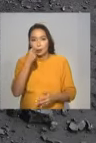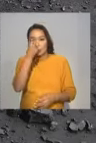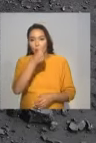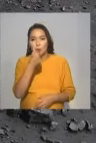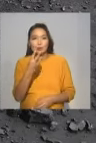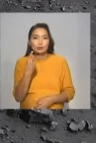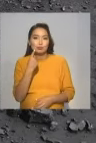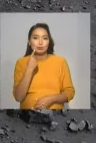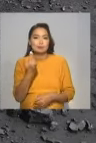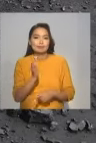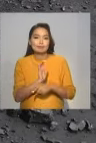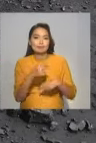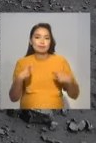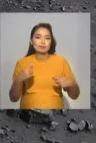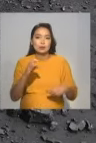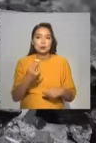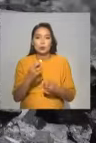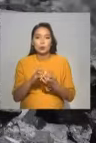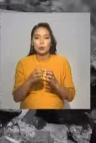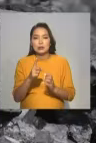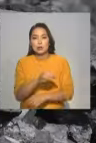компаний умудрялись продавать социальный уголь за рубеж.